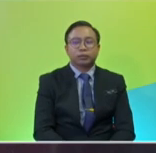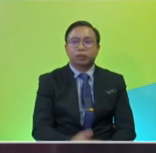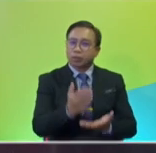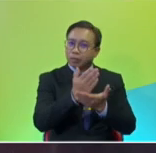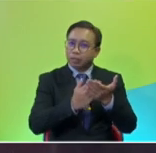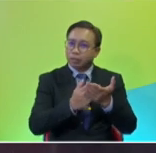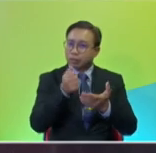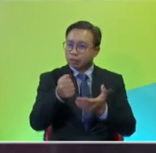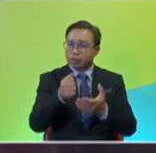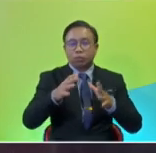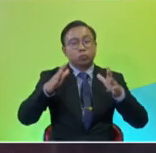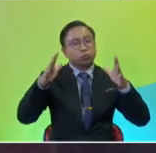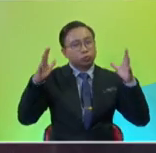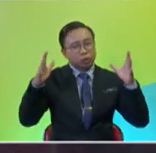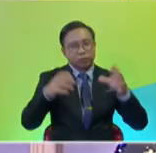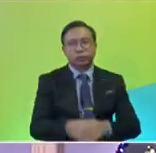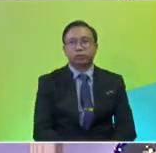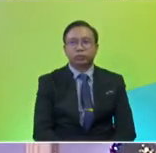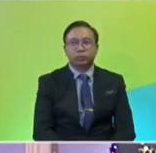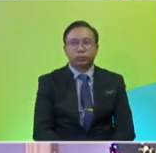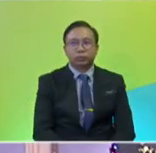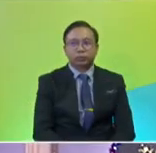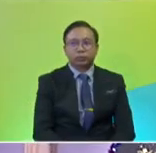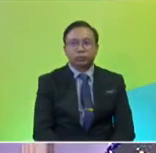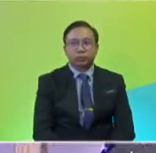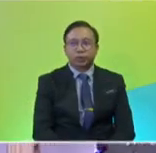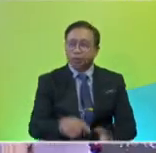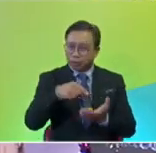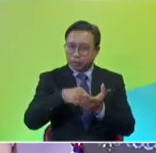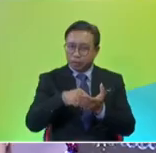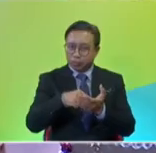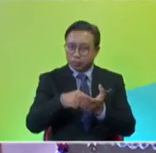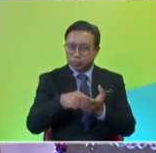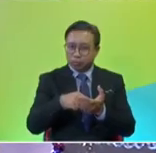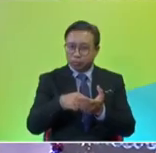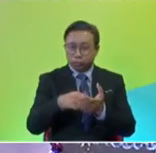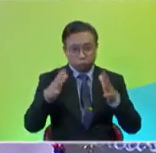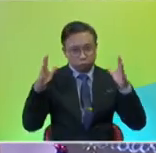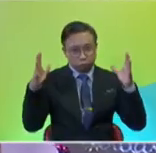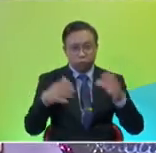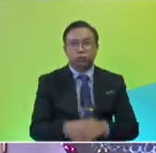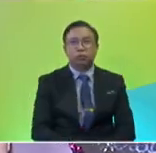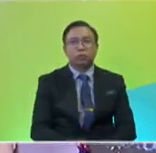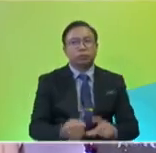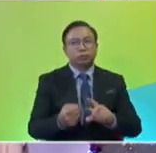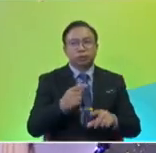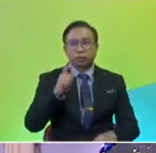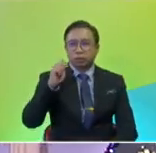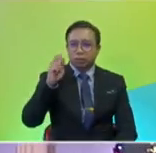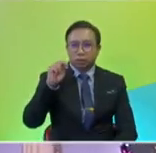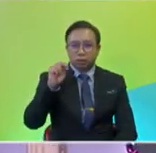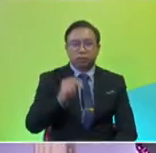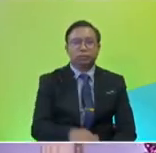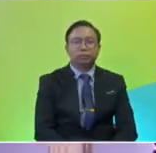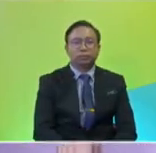yang besar punya. Okey, wow. Yang ini ke? Ya. Ini adalah daripada? Tan Kuan Shen. Tan